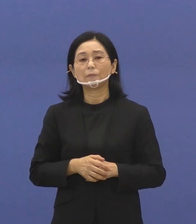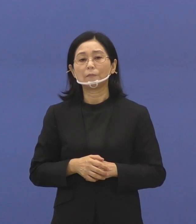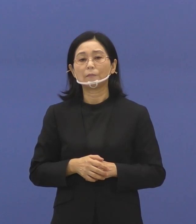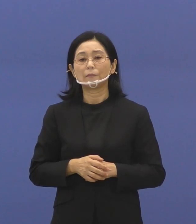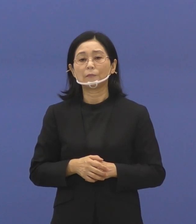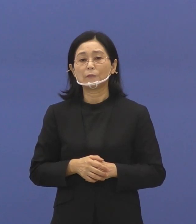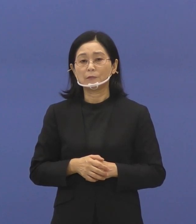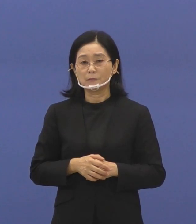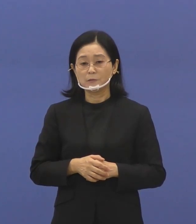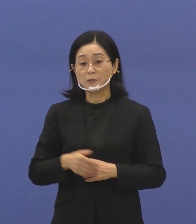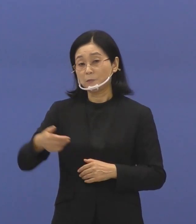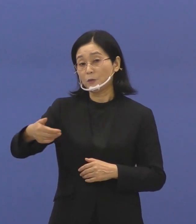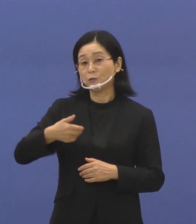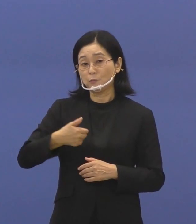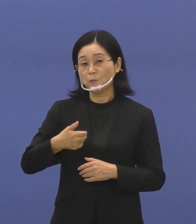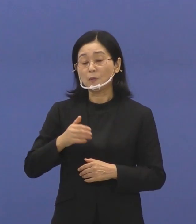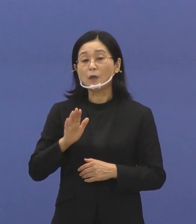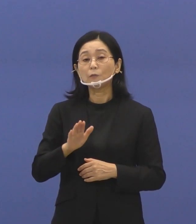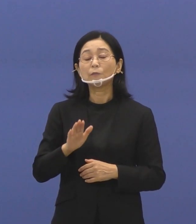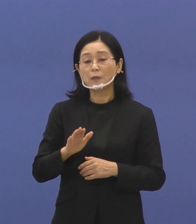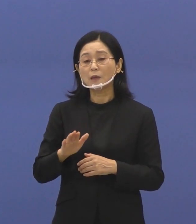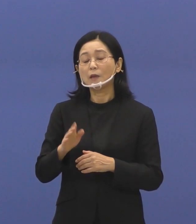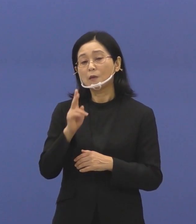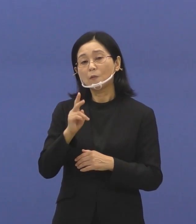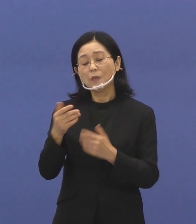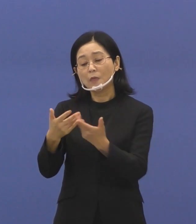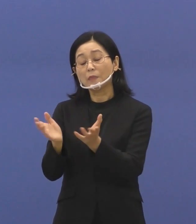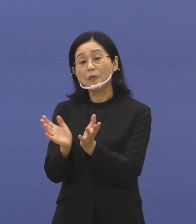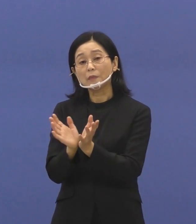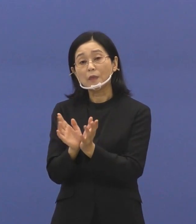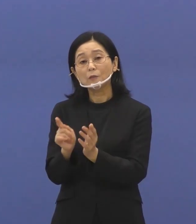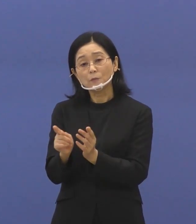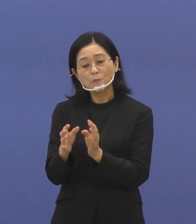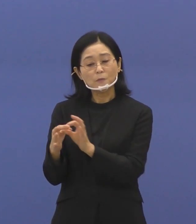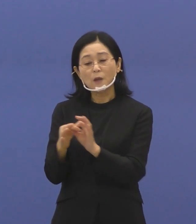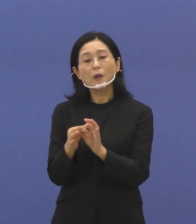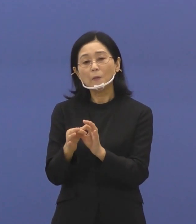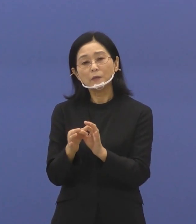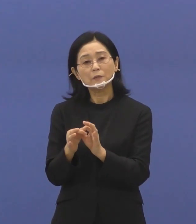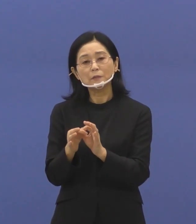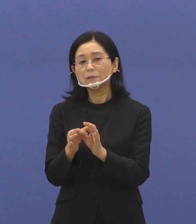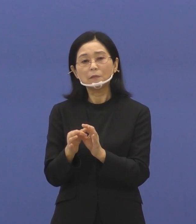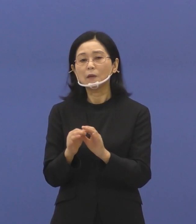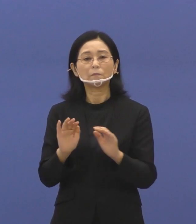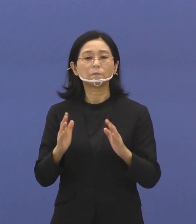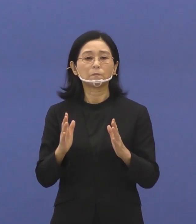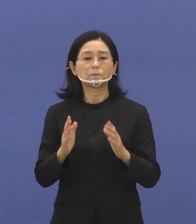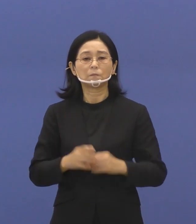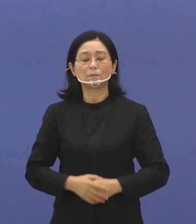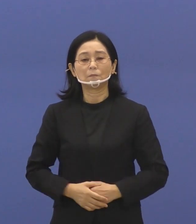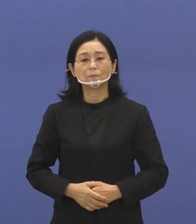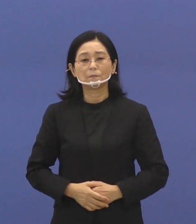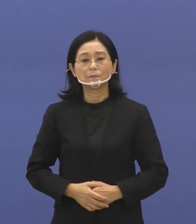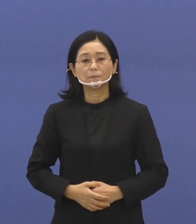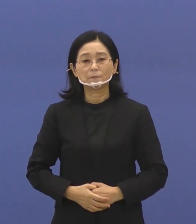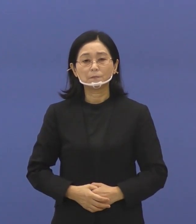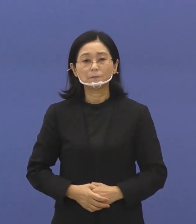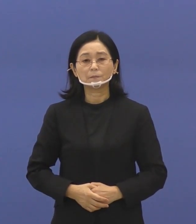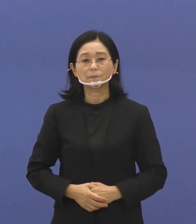おっしゃられた団体とこう一緒に政治をやるというような感じにはなっておりません。 ありがとう